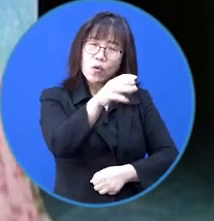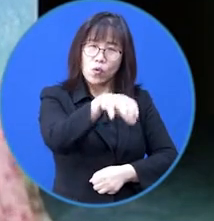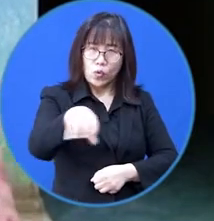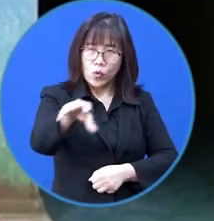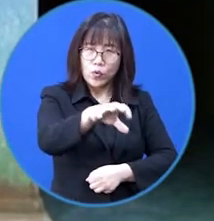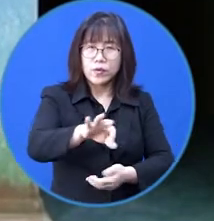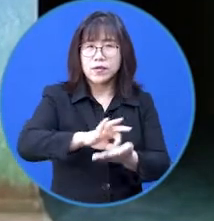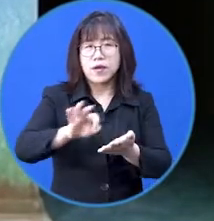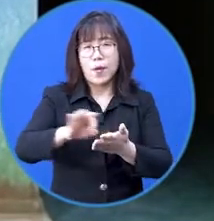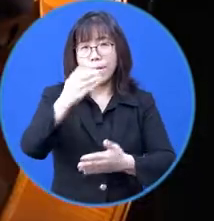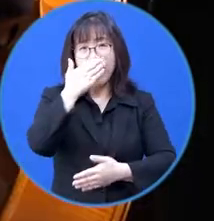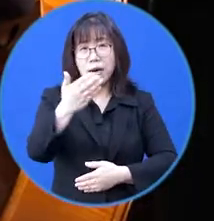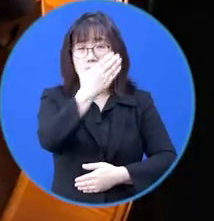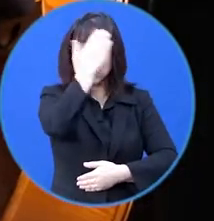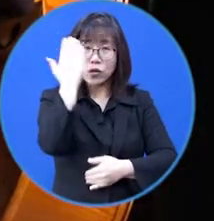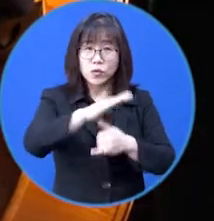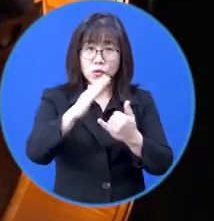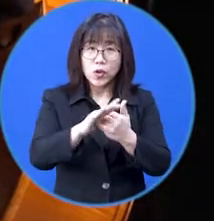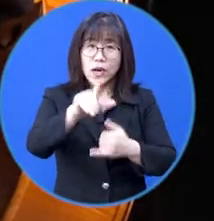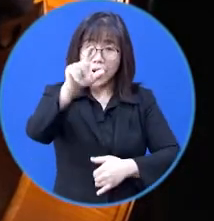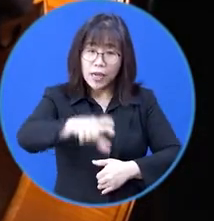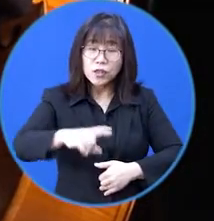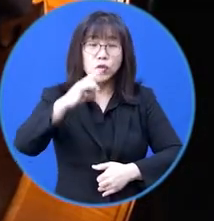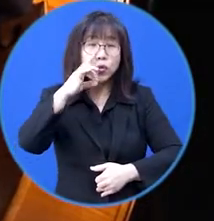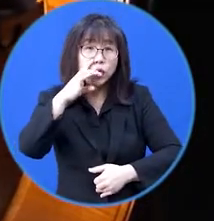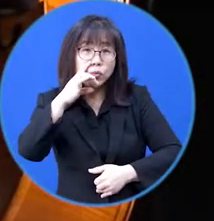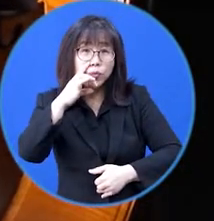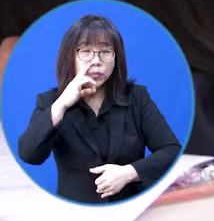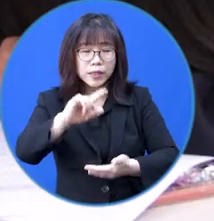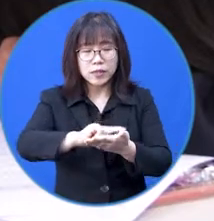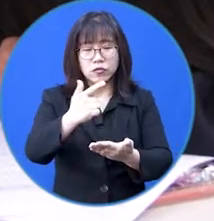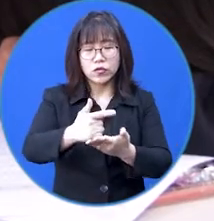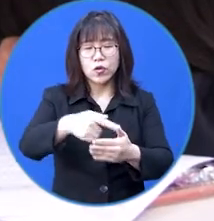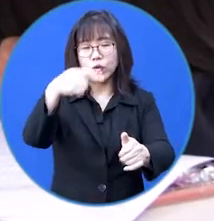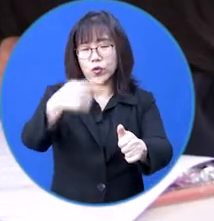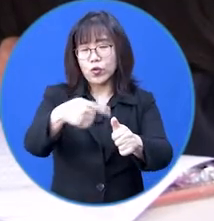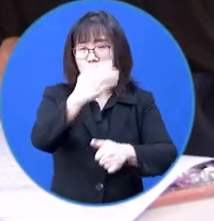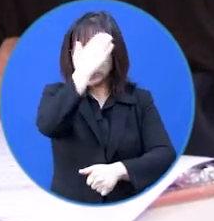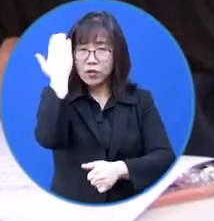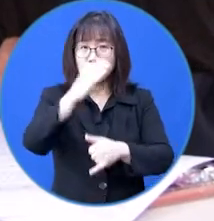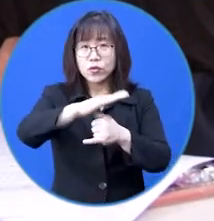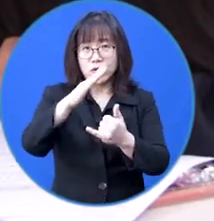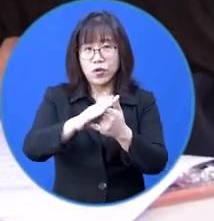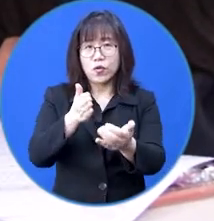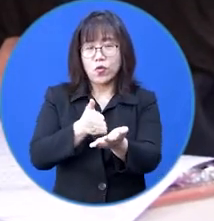현재 88곳에서 사용할 수 있습니다. 청소년